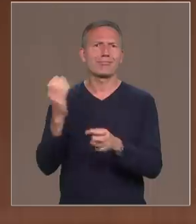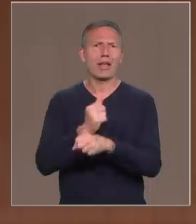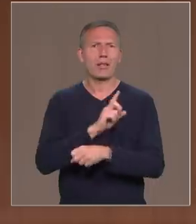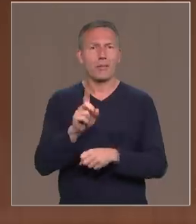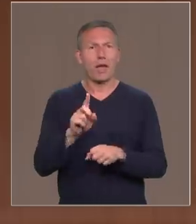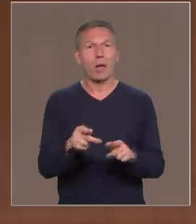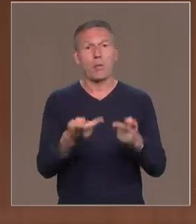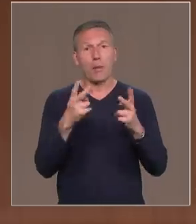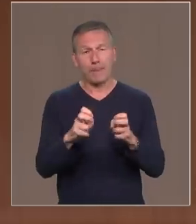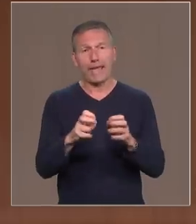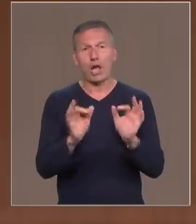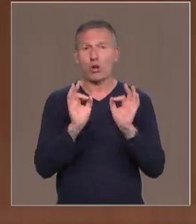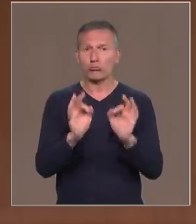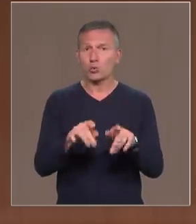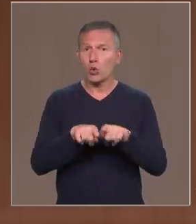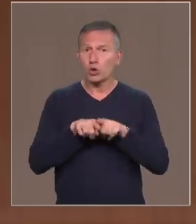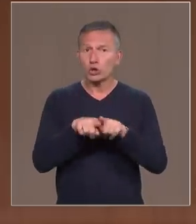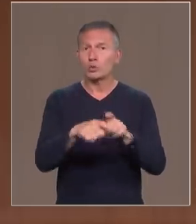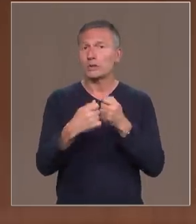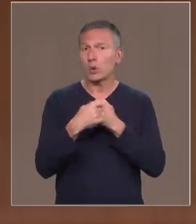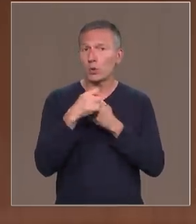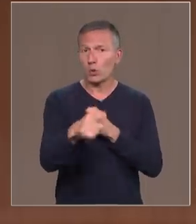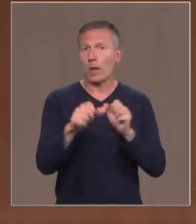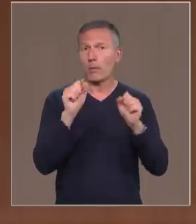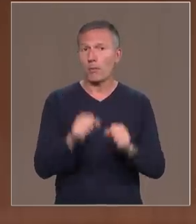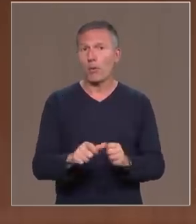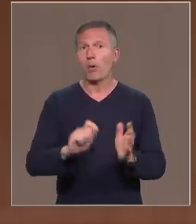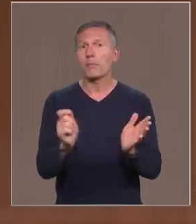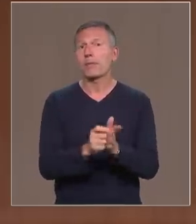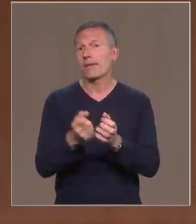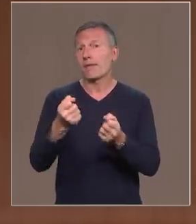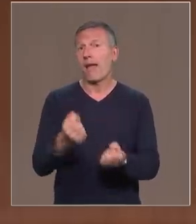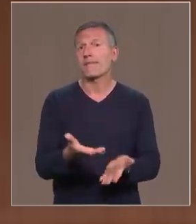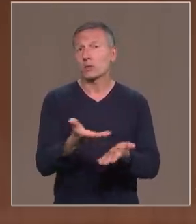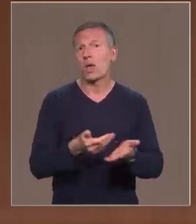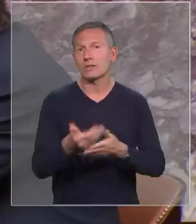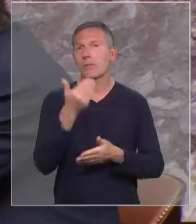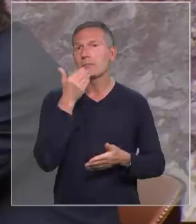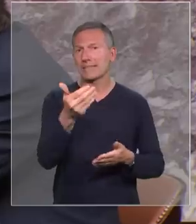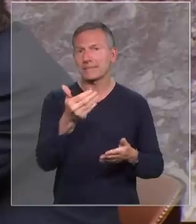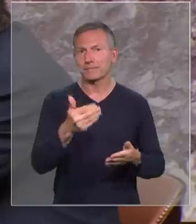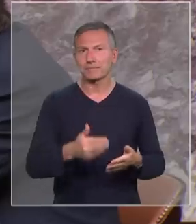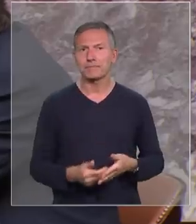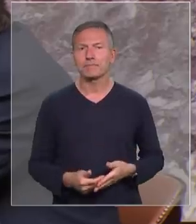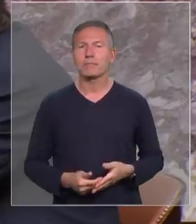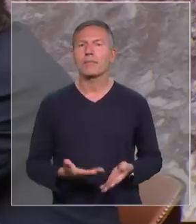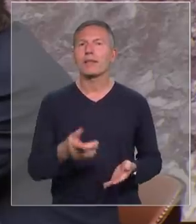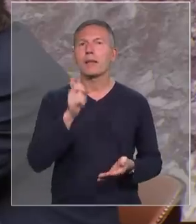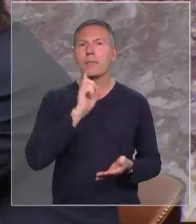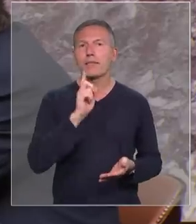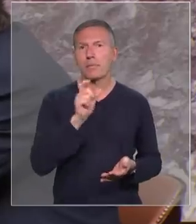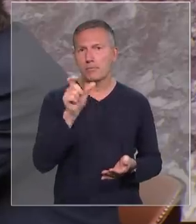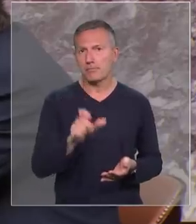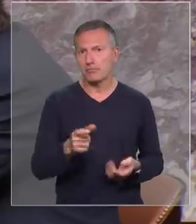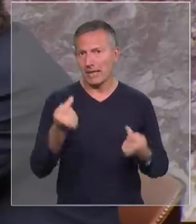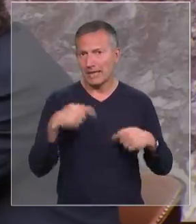paix juste et durable puisse s'établir le moment venu. Je vous remercie, monsieur le député. Et madame la